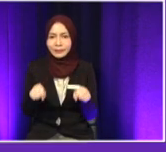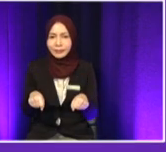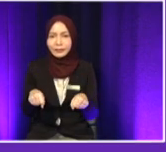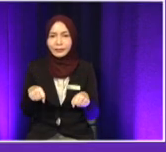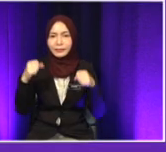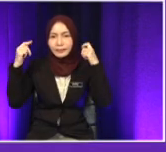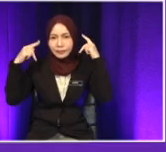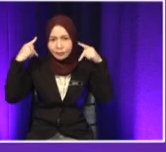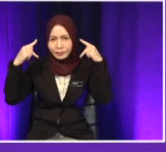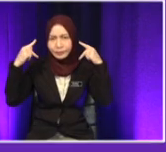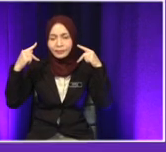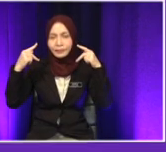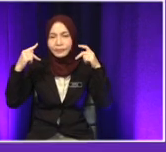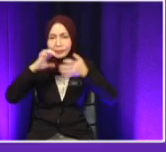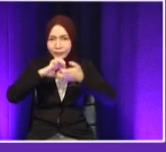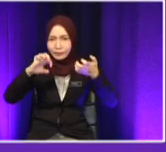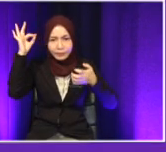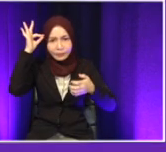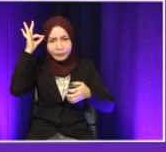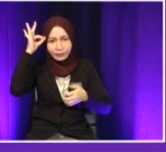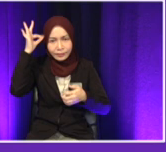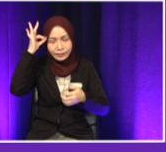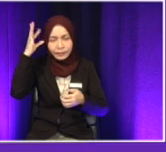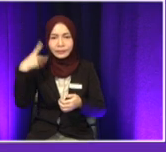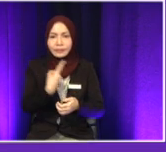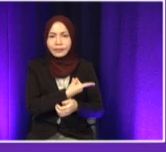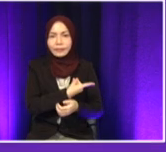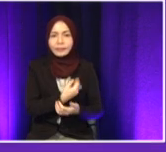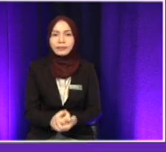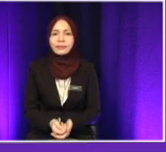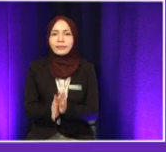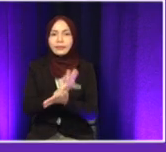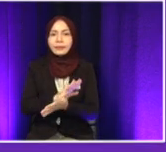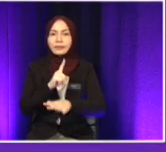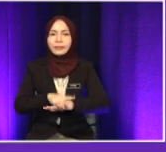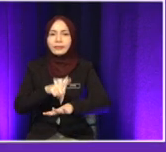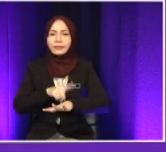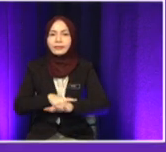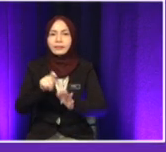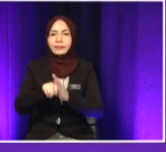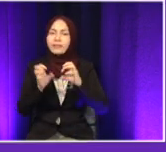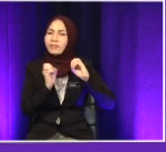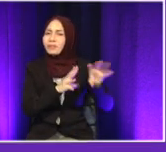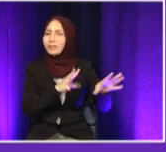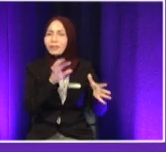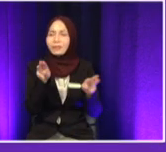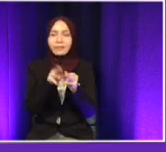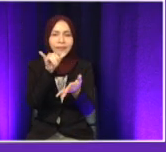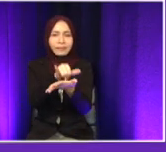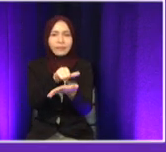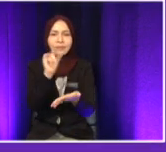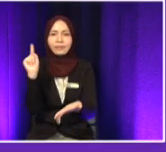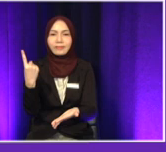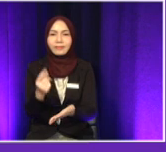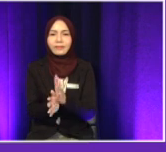kita kalau daftar lalu obser sangat masuk apa nih terbuang dengan hiburan saja yang ketiga akan